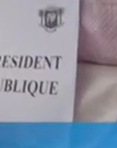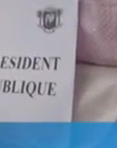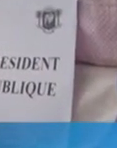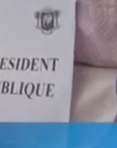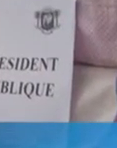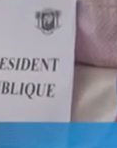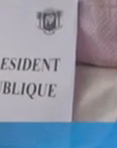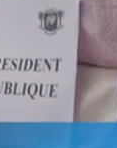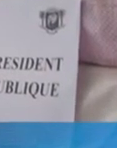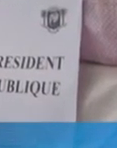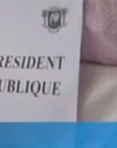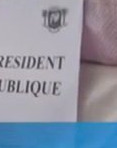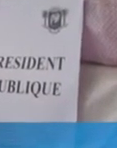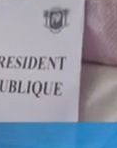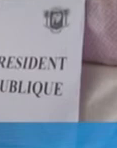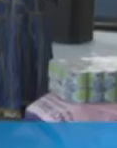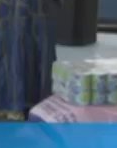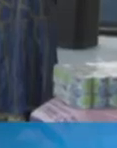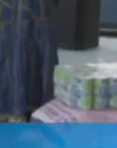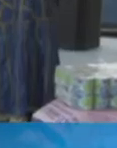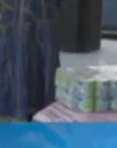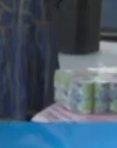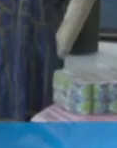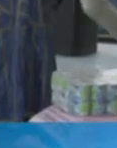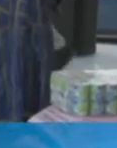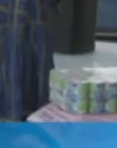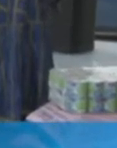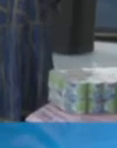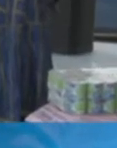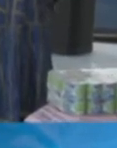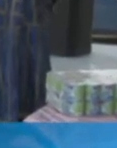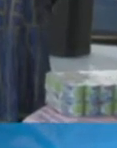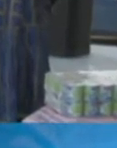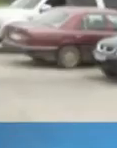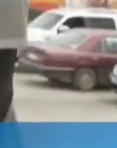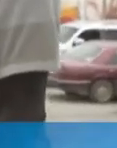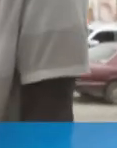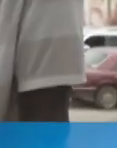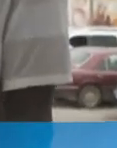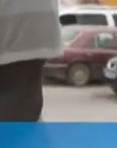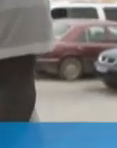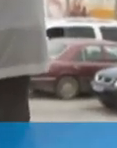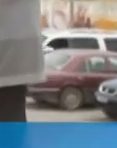Les récipiendaires ont reçu essentiellement du riz, du sucre et du lait.